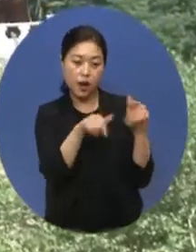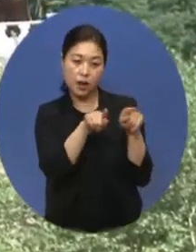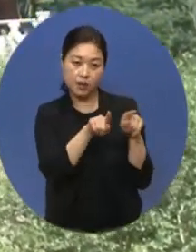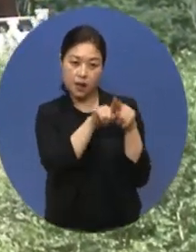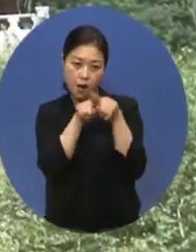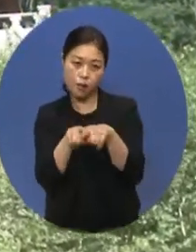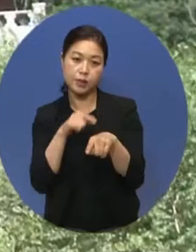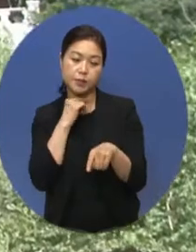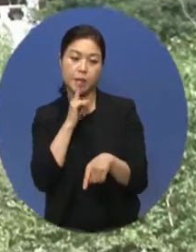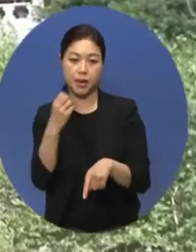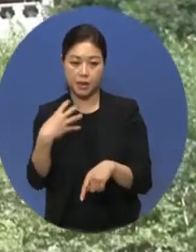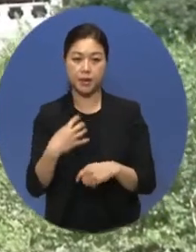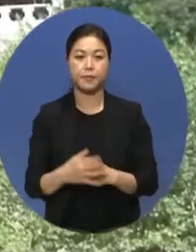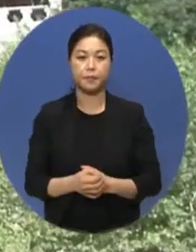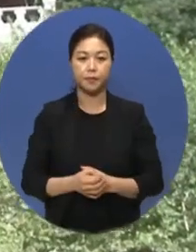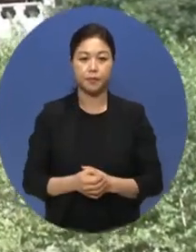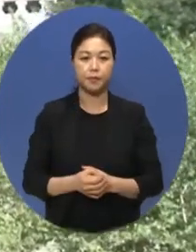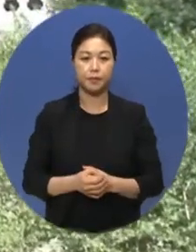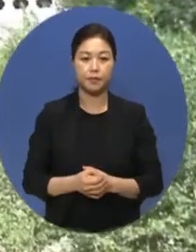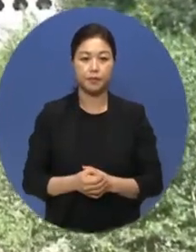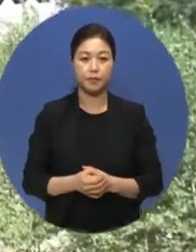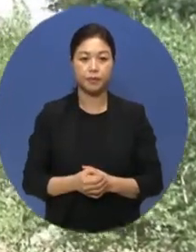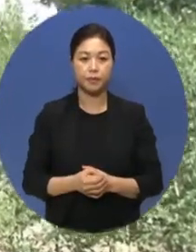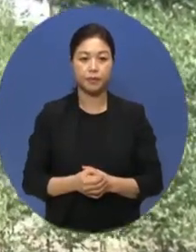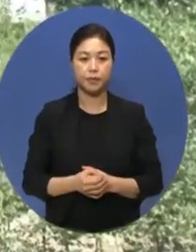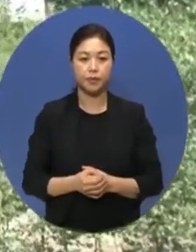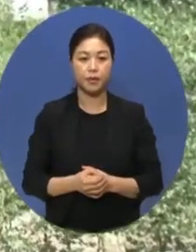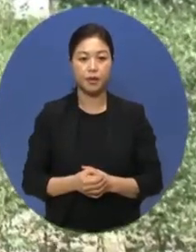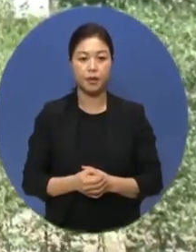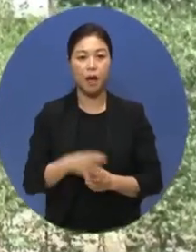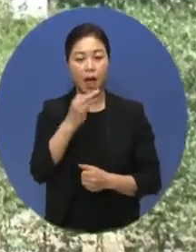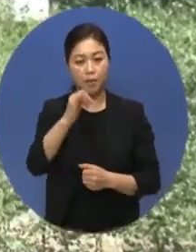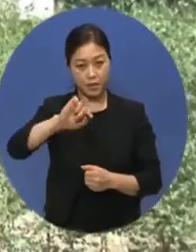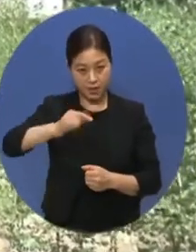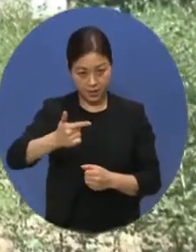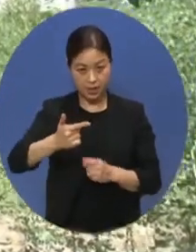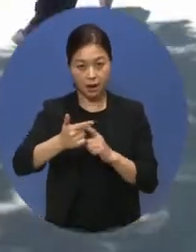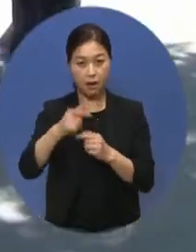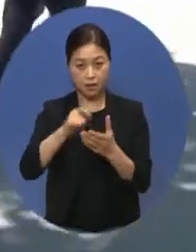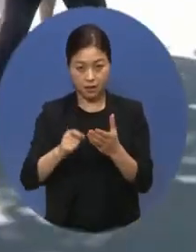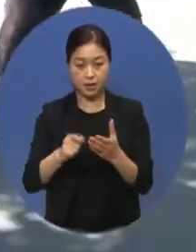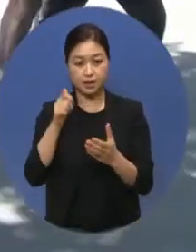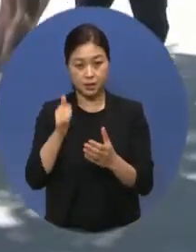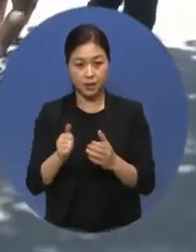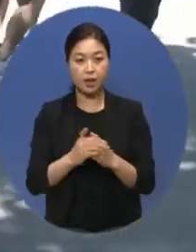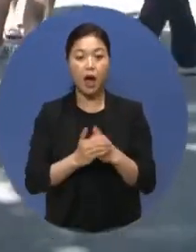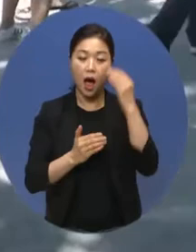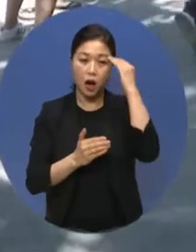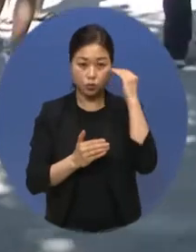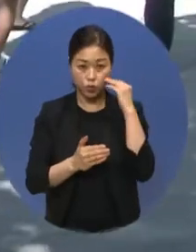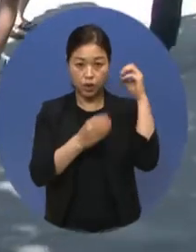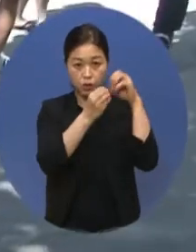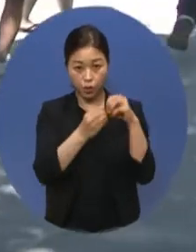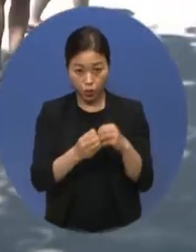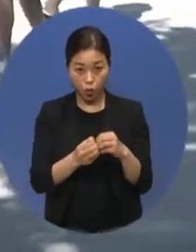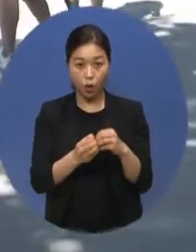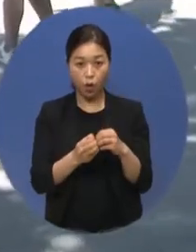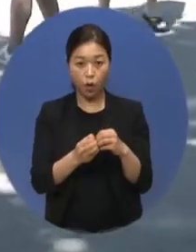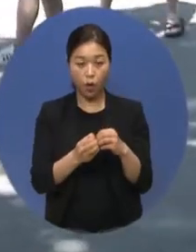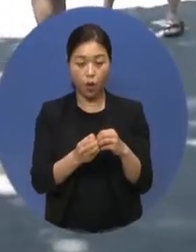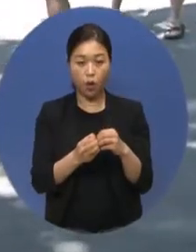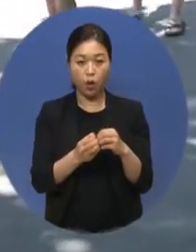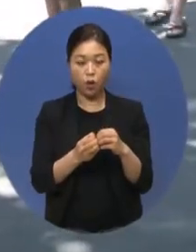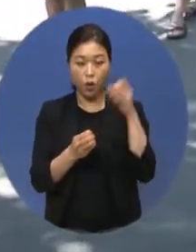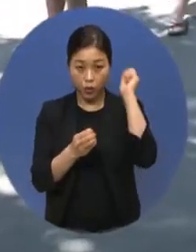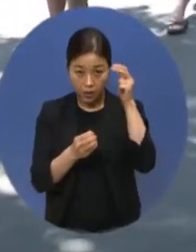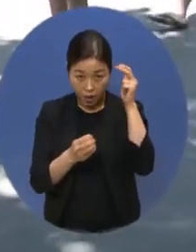오고 싶다고 전했습니다. 에콰도르 에블린 기자는 만약 한국의 전통 한옥 호텔과 박물관을